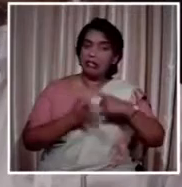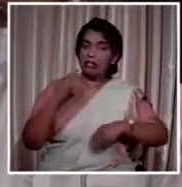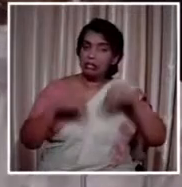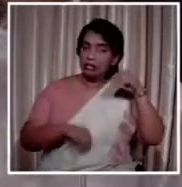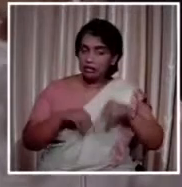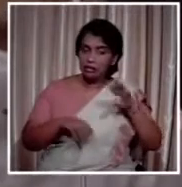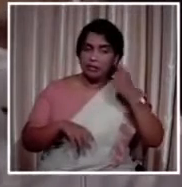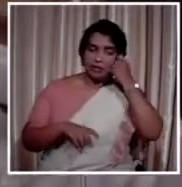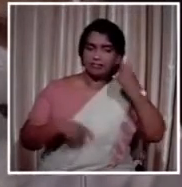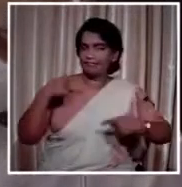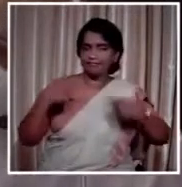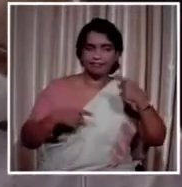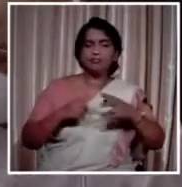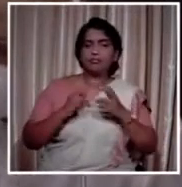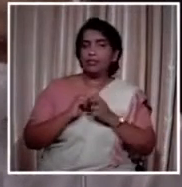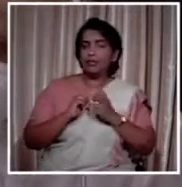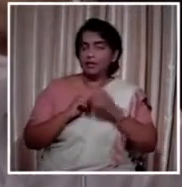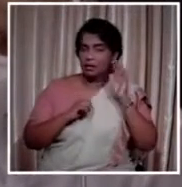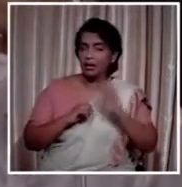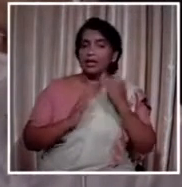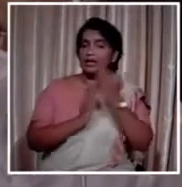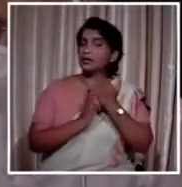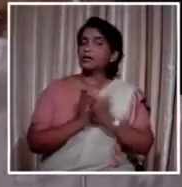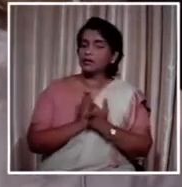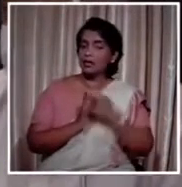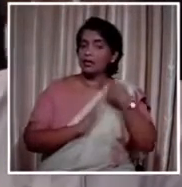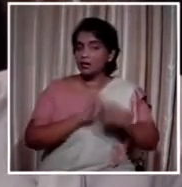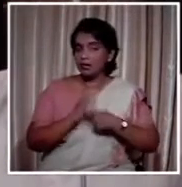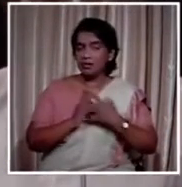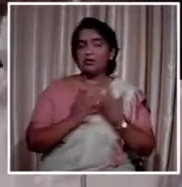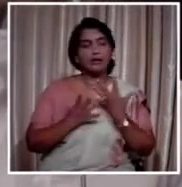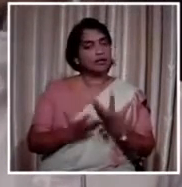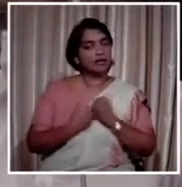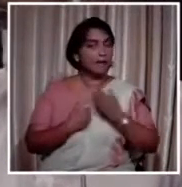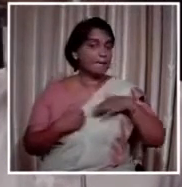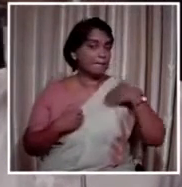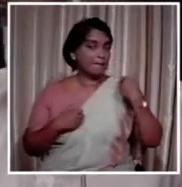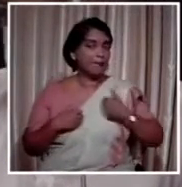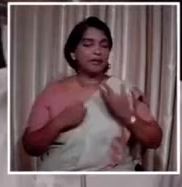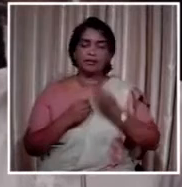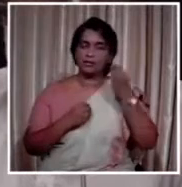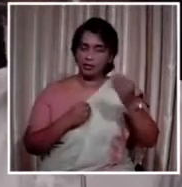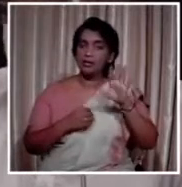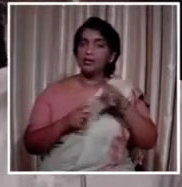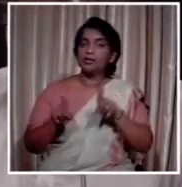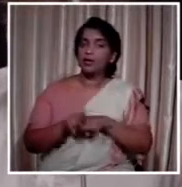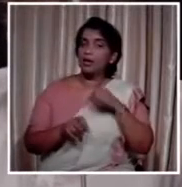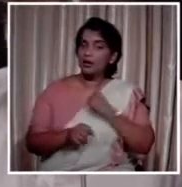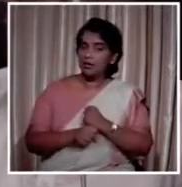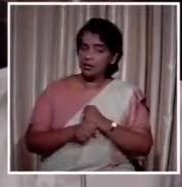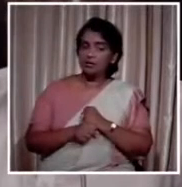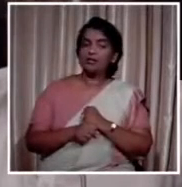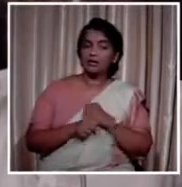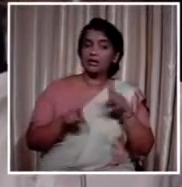வேண்டும். நீண்டகால மின்வெட்டுக்களுக்கான காரணங்களில் ஒன்று சரியான நேரத்தில் மின் உற்பத்தி நிலையங்கள் அமைக்கப்படாமையாகும்.